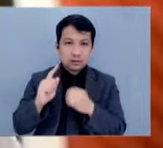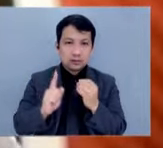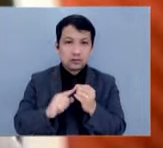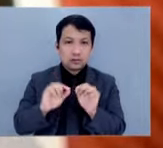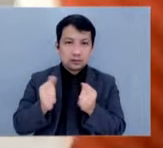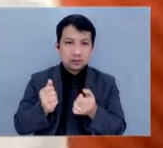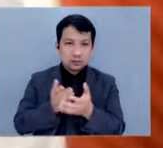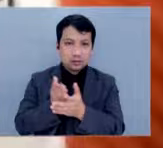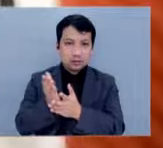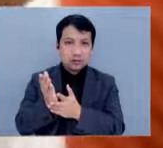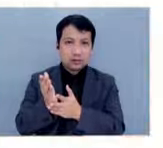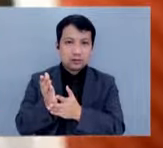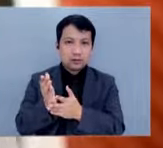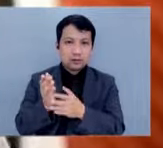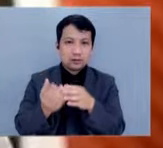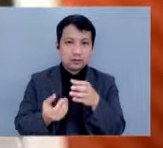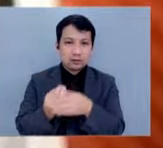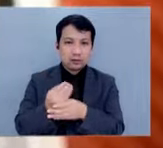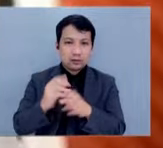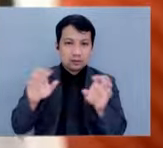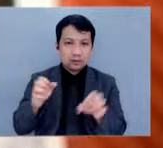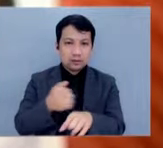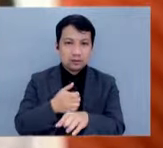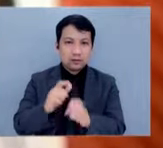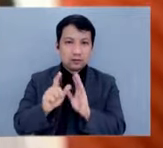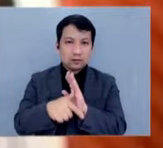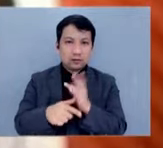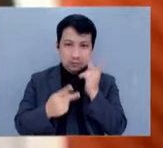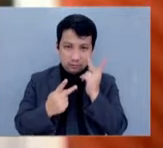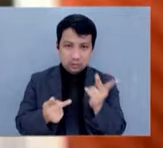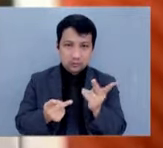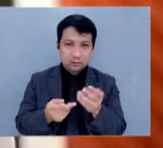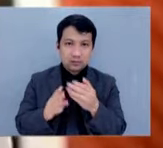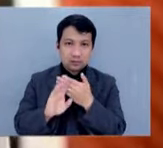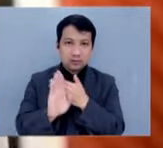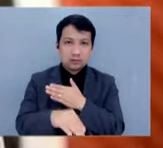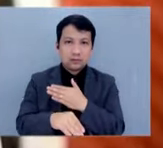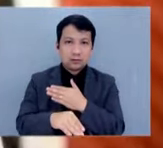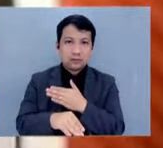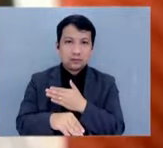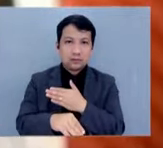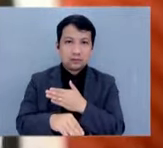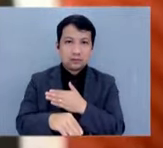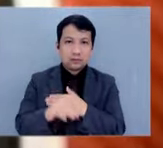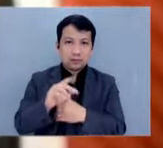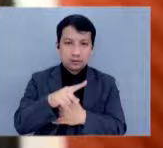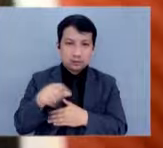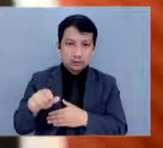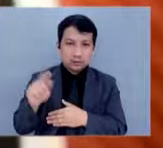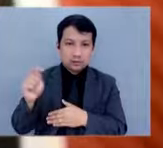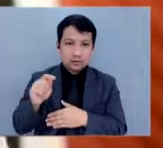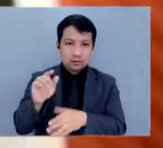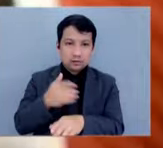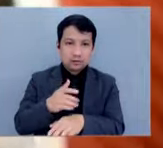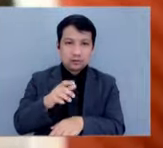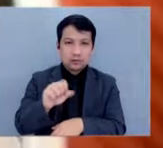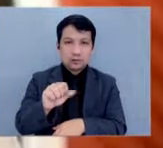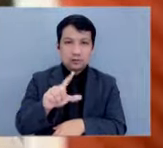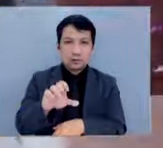muling paglabas ng kanta, malapit na po naming ibalik sa mga streaming platforms ang kantang Celos.